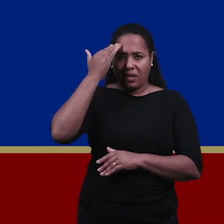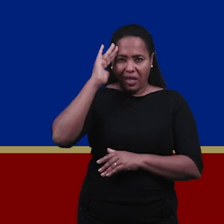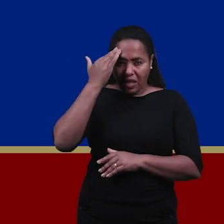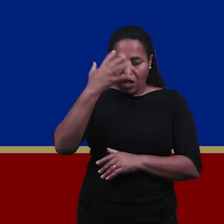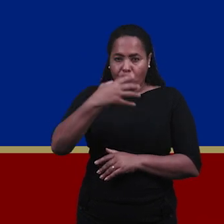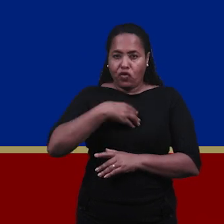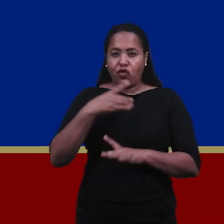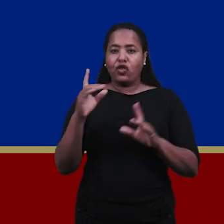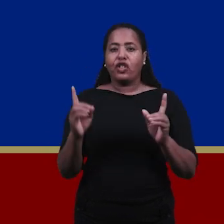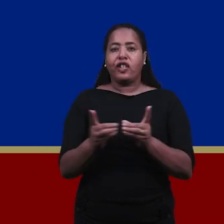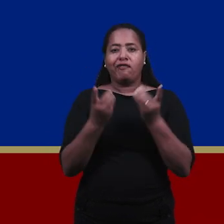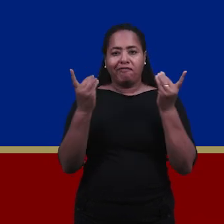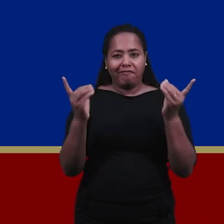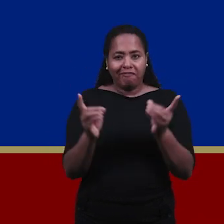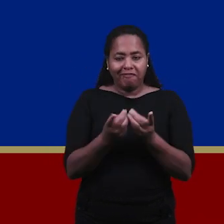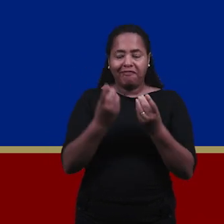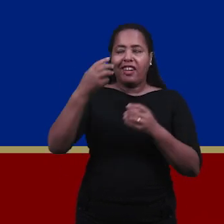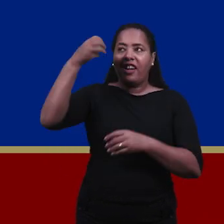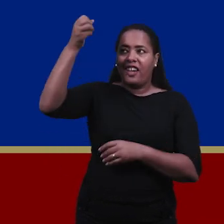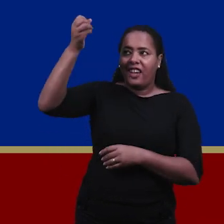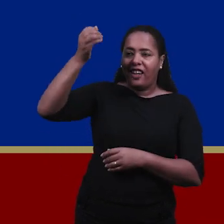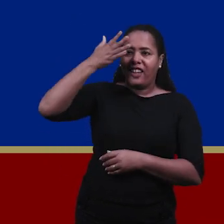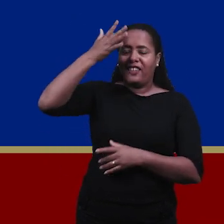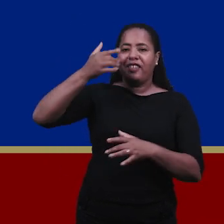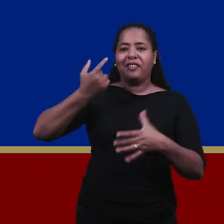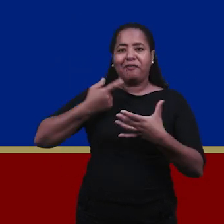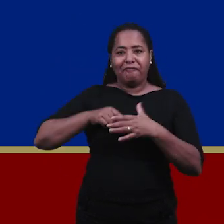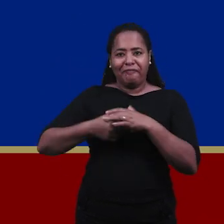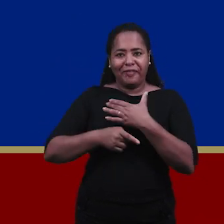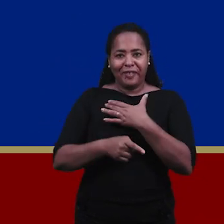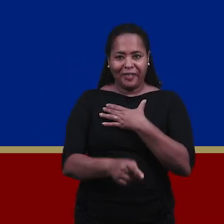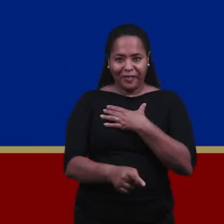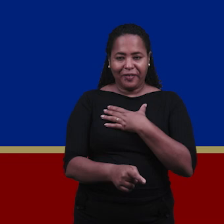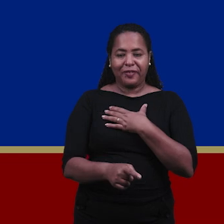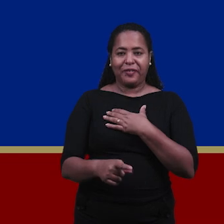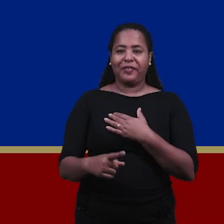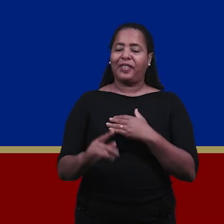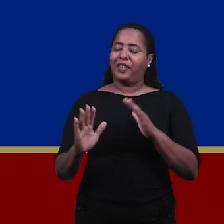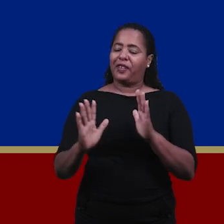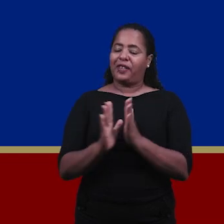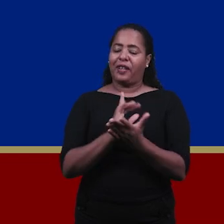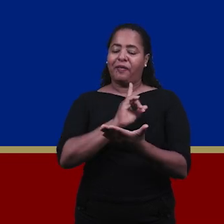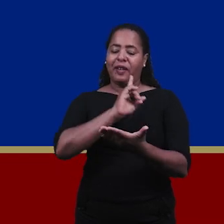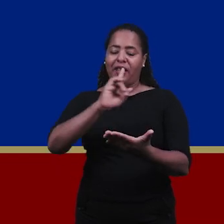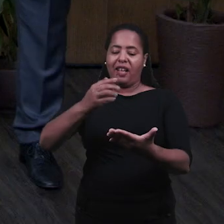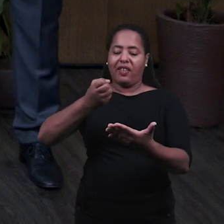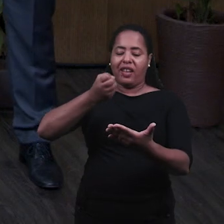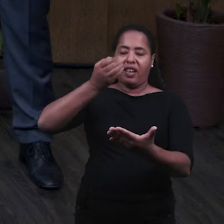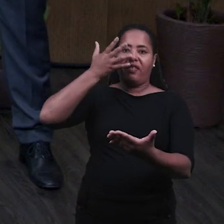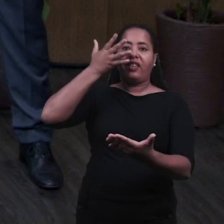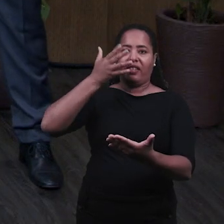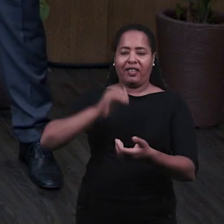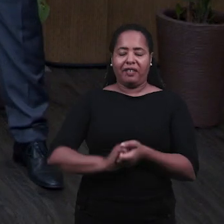manière très didactique des révélations profondes de la parole